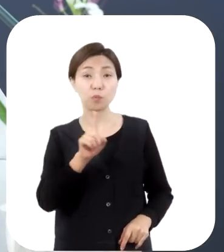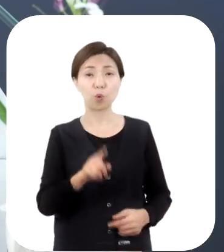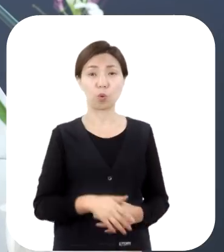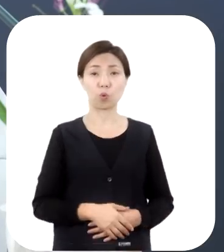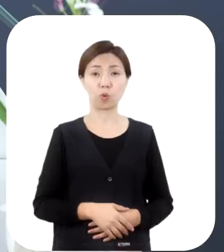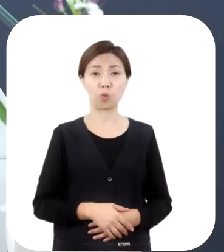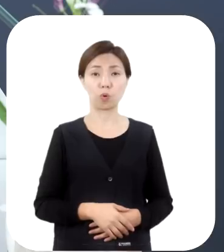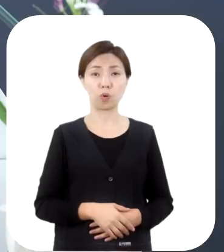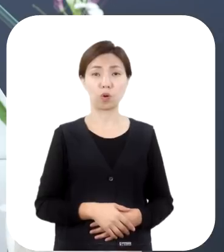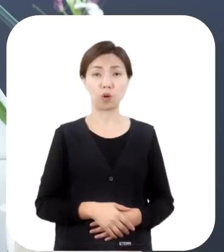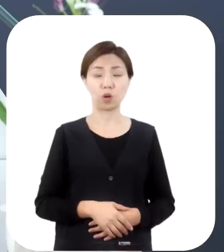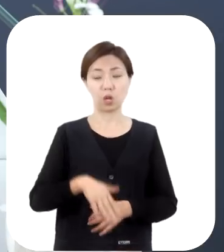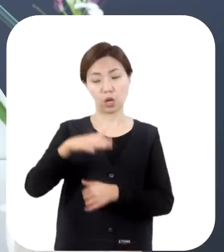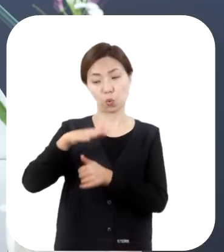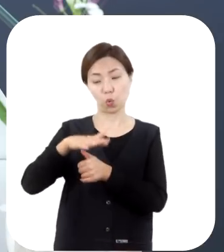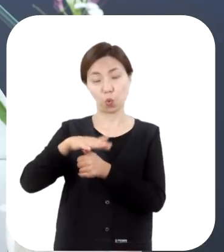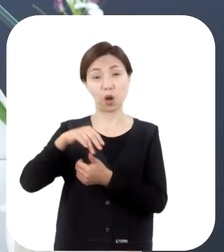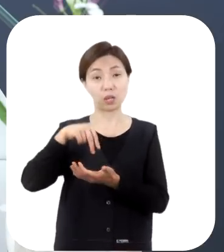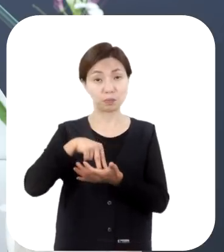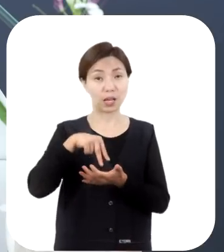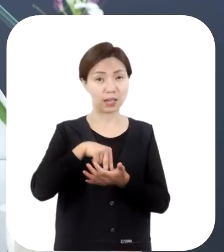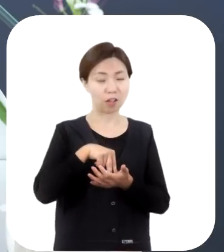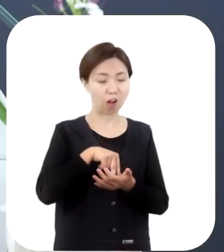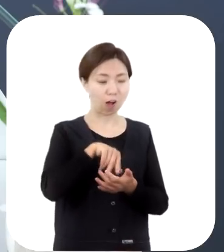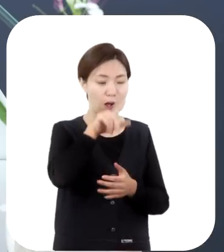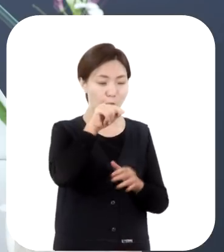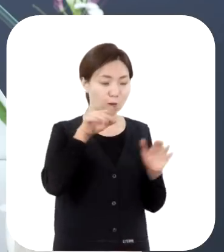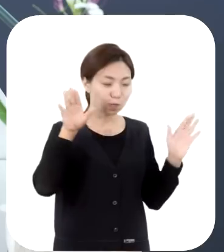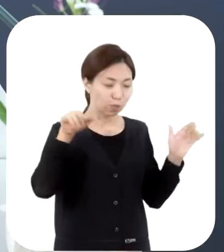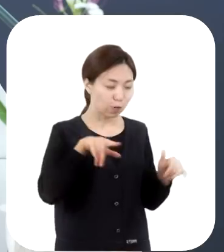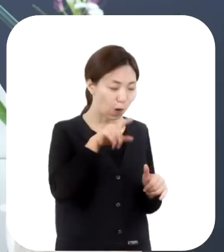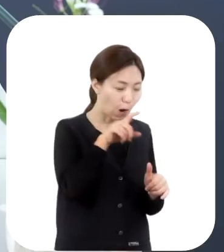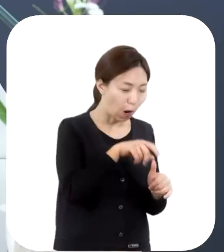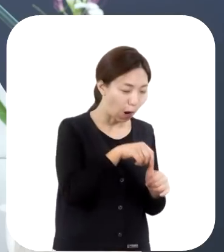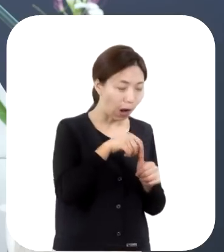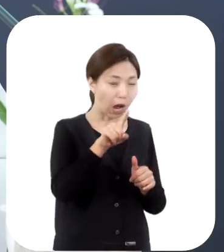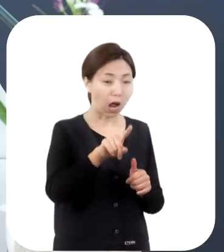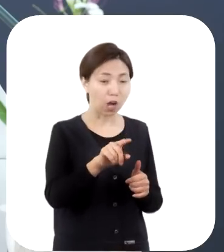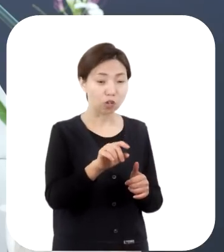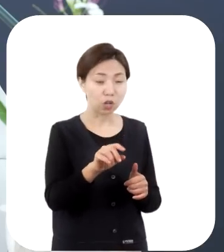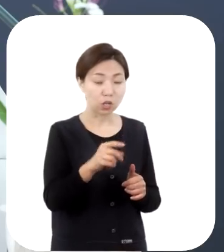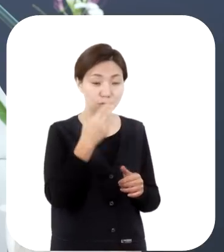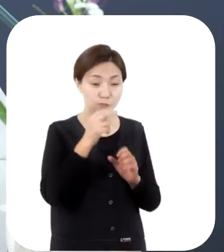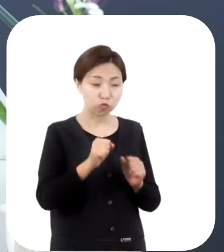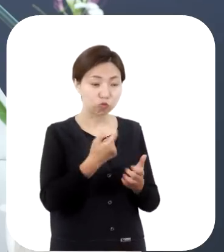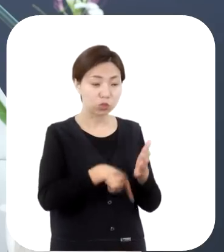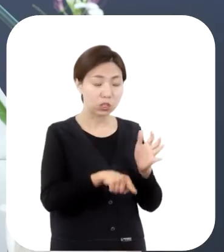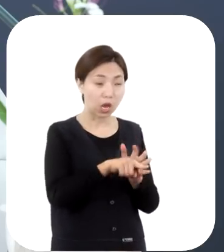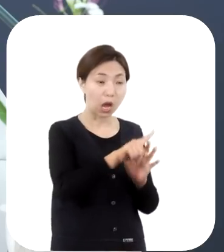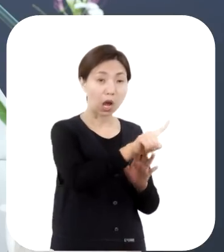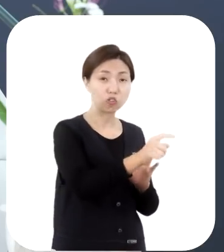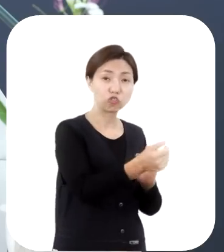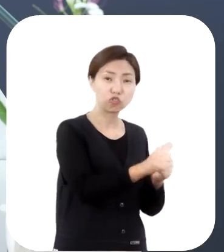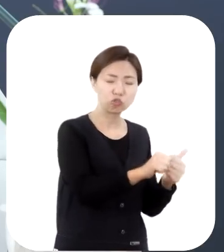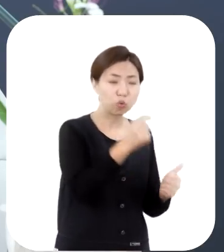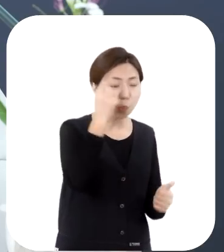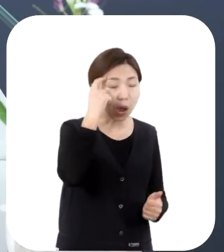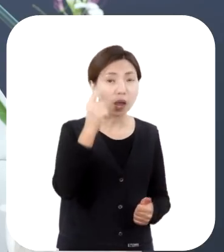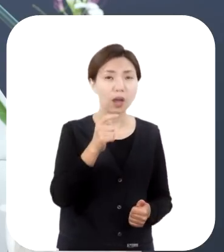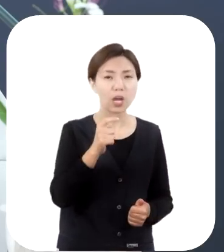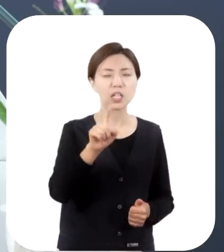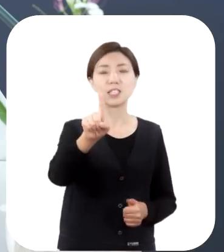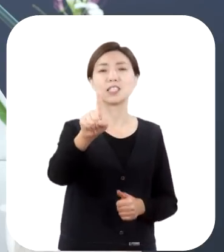소년으로서 왜 하나가 살려면 하나가 죽어야 할까? 그 새만 얘기 나오는 게 아니고 거기에는 세